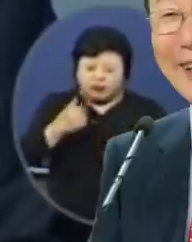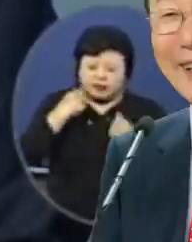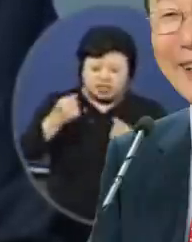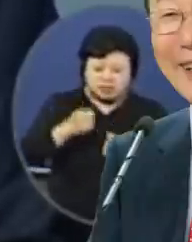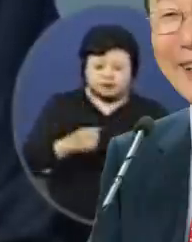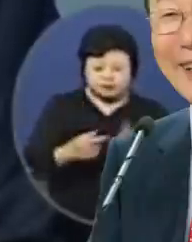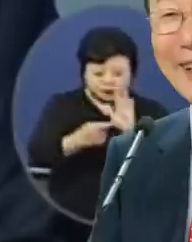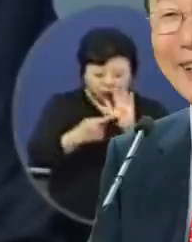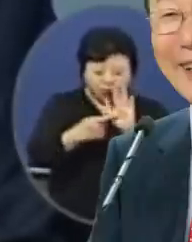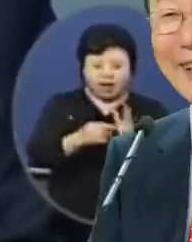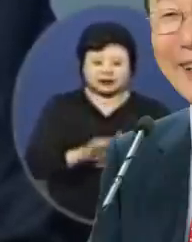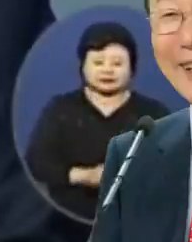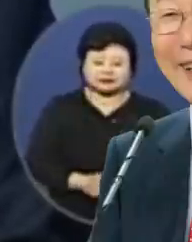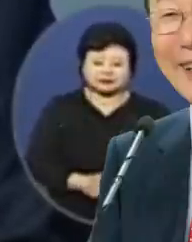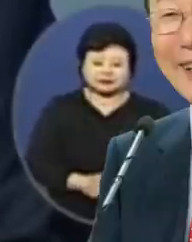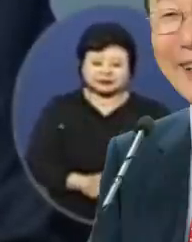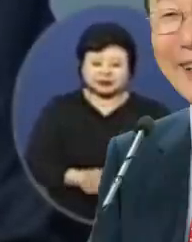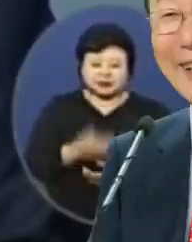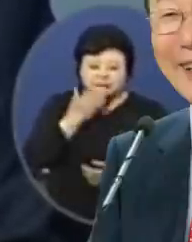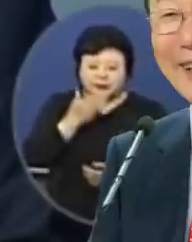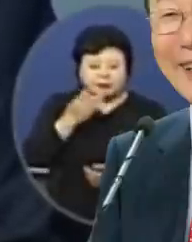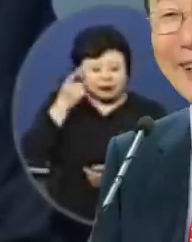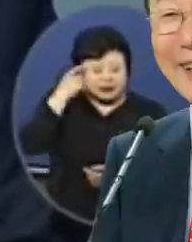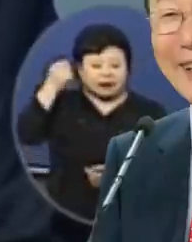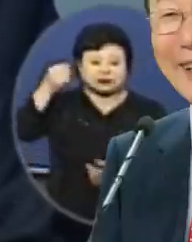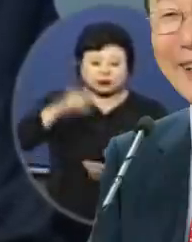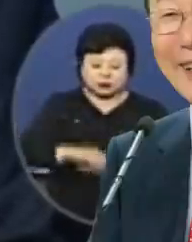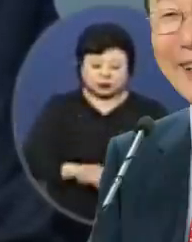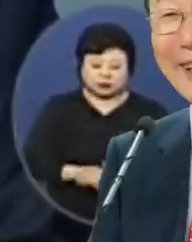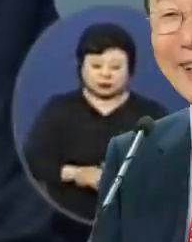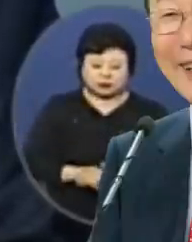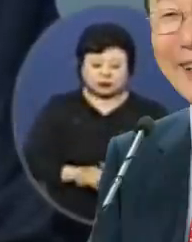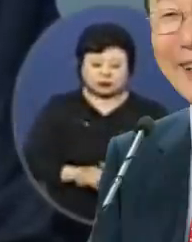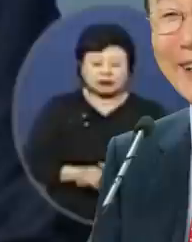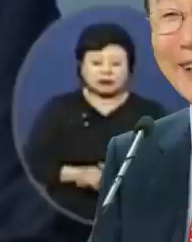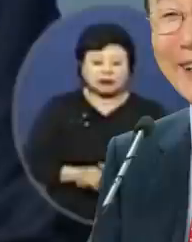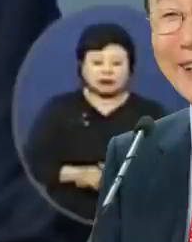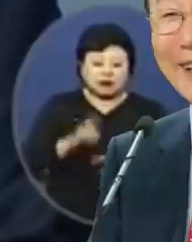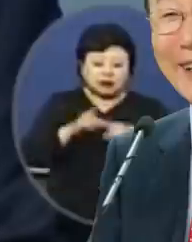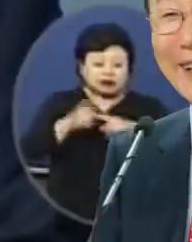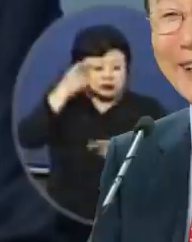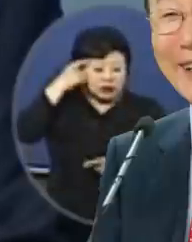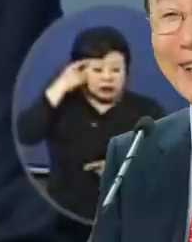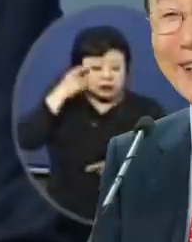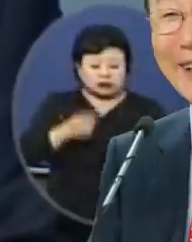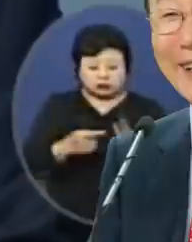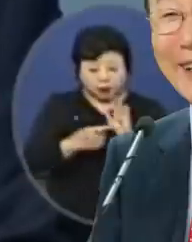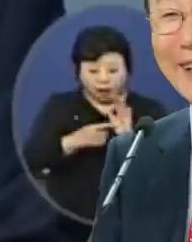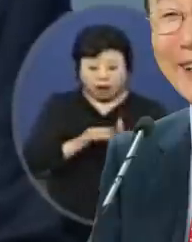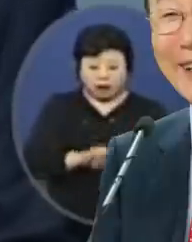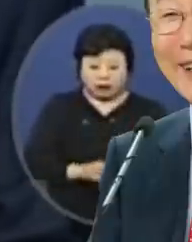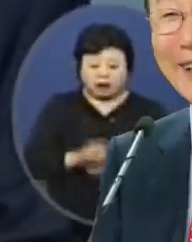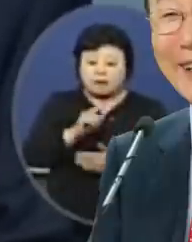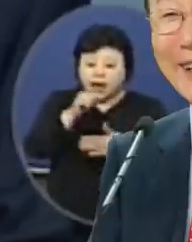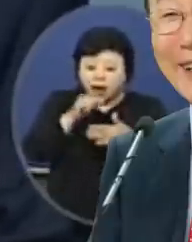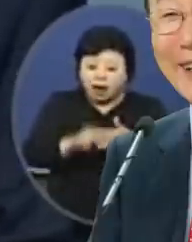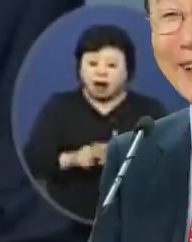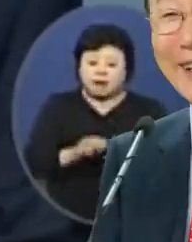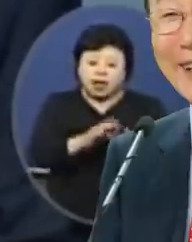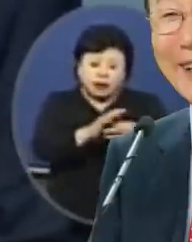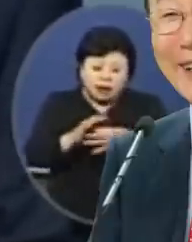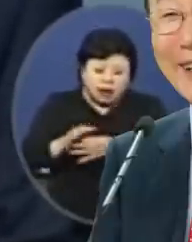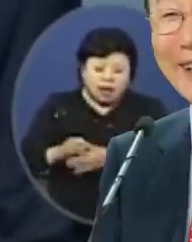에너지가 방출되는 것입니다. 긍정적인 에너지를 방출하면 긍정적인 결과가 만들어집니다. 마음속에서